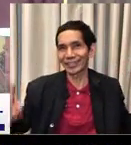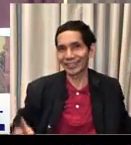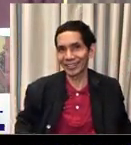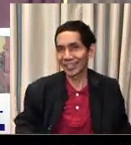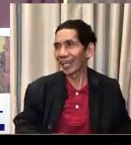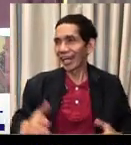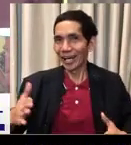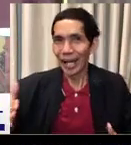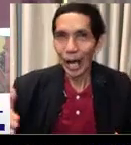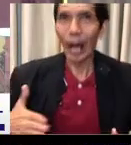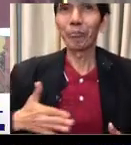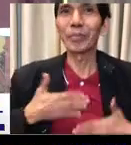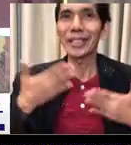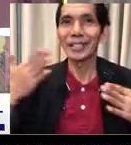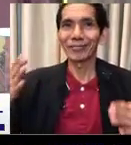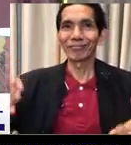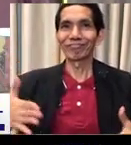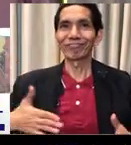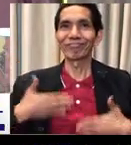Paano?